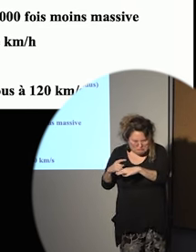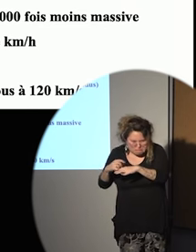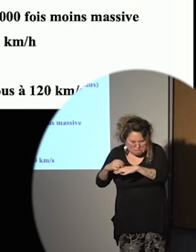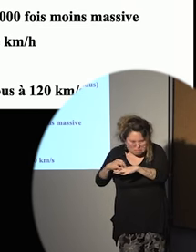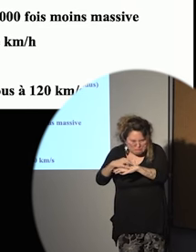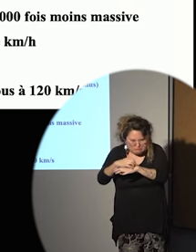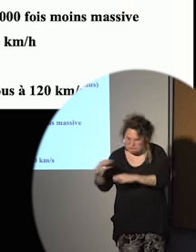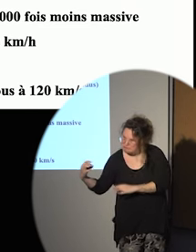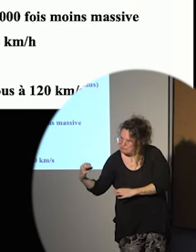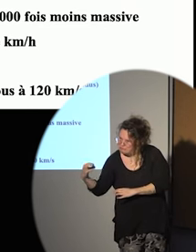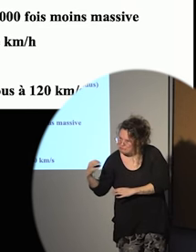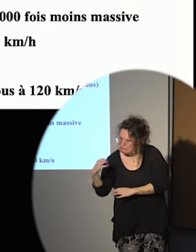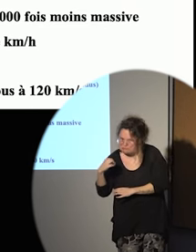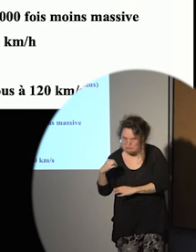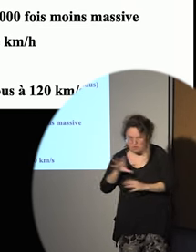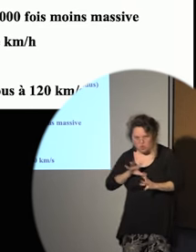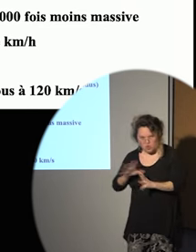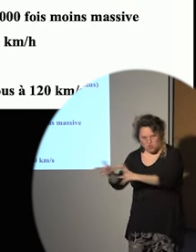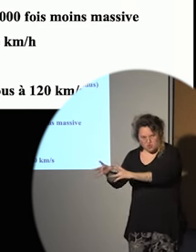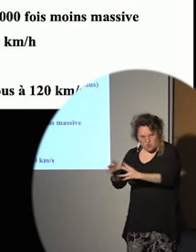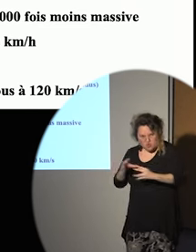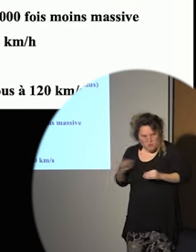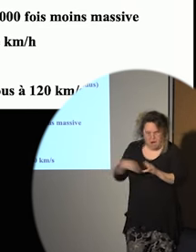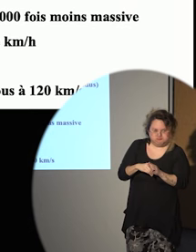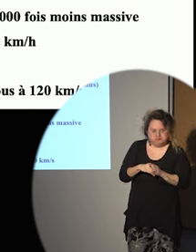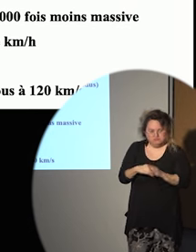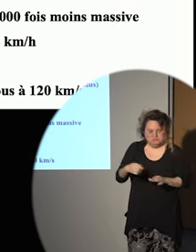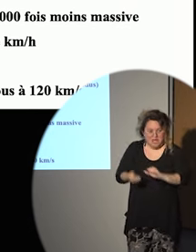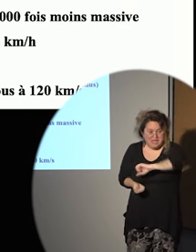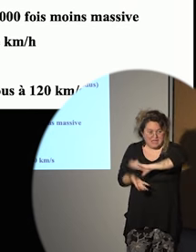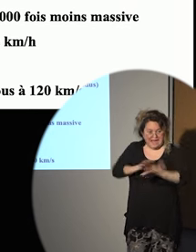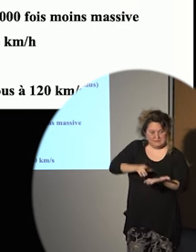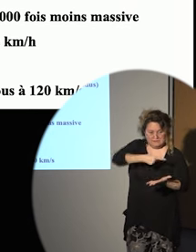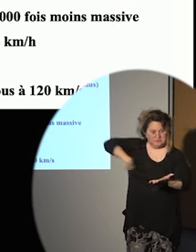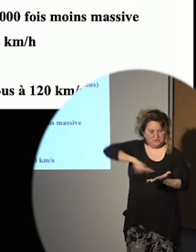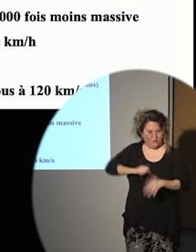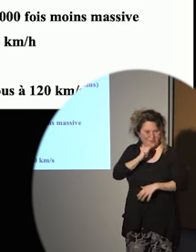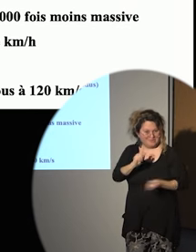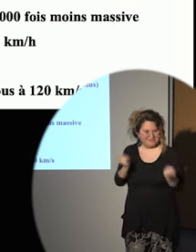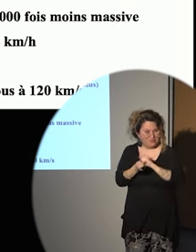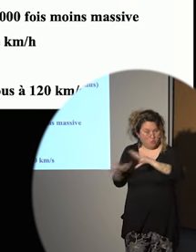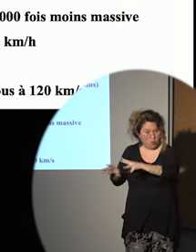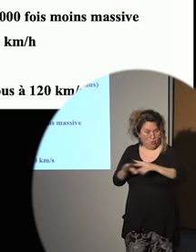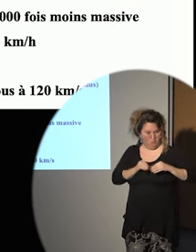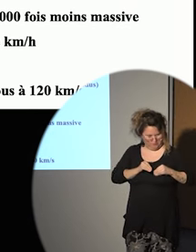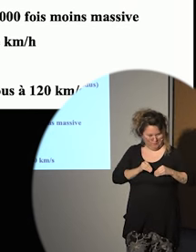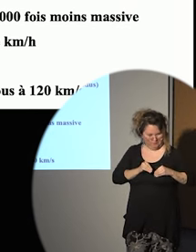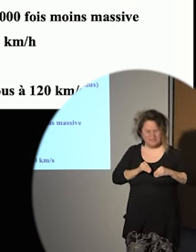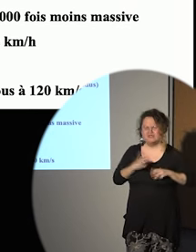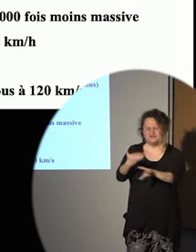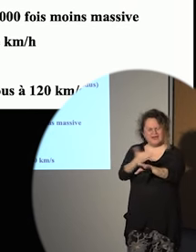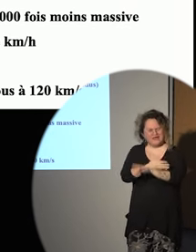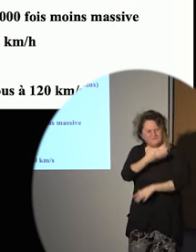changer notre galaxie. Par contre, de façon intéressante, les nuages de Magellan dont je vous ai parlé, grands nuages et petits